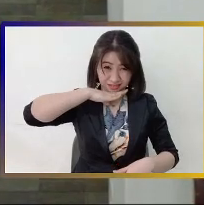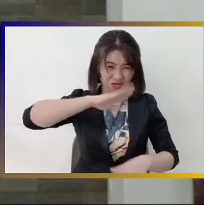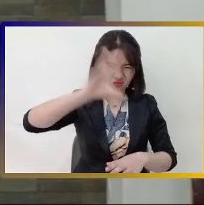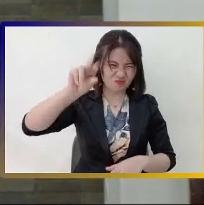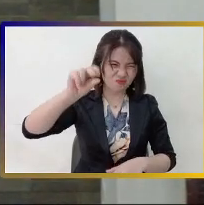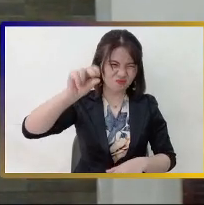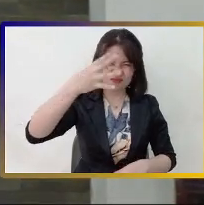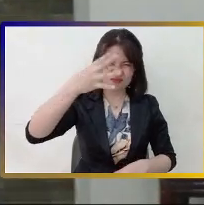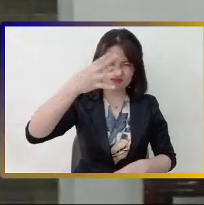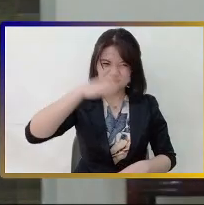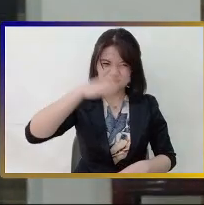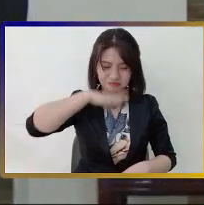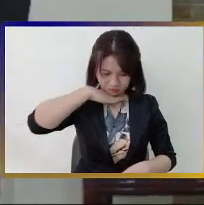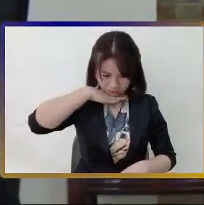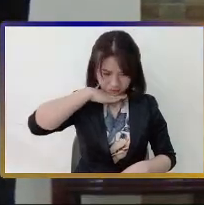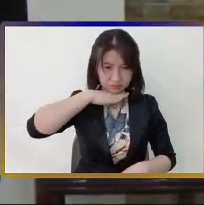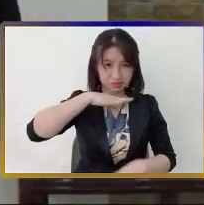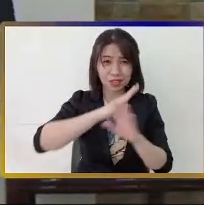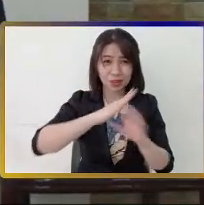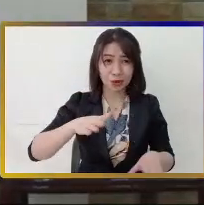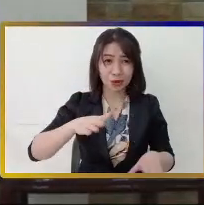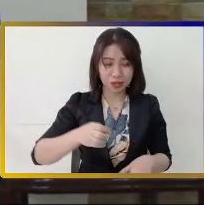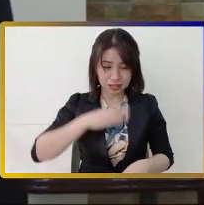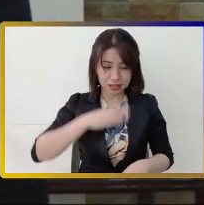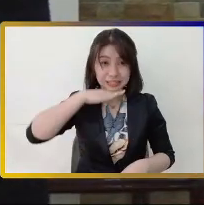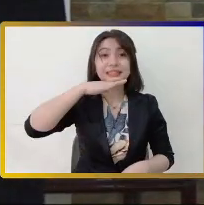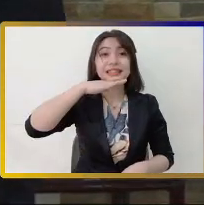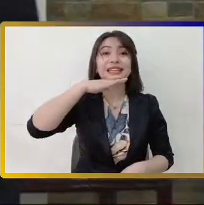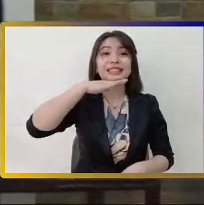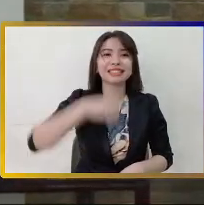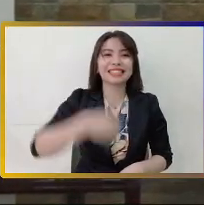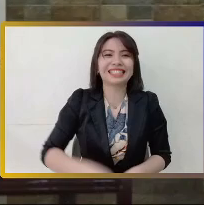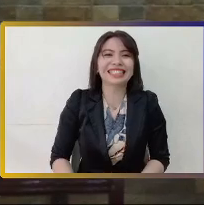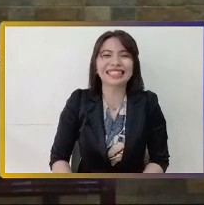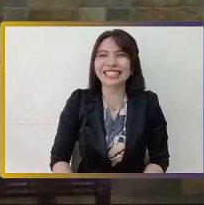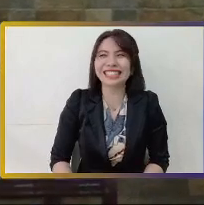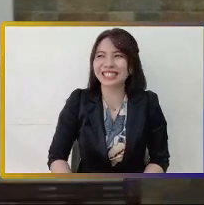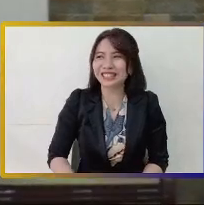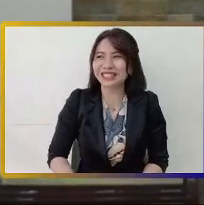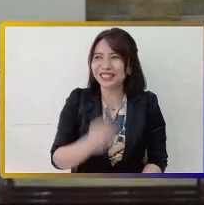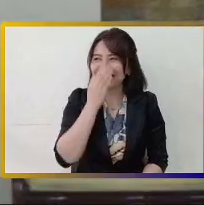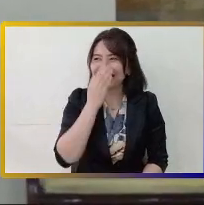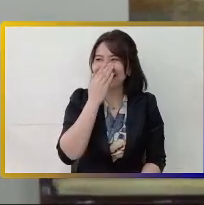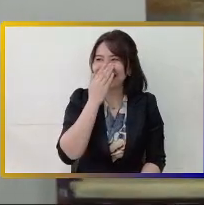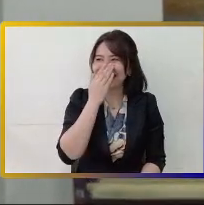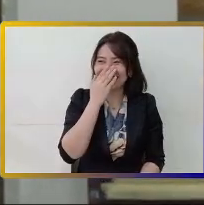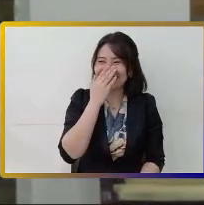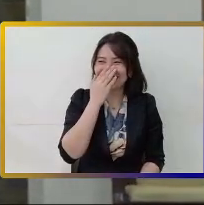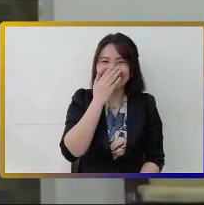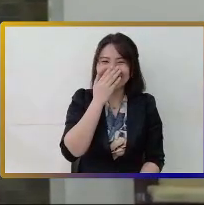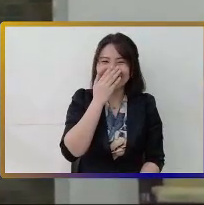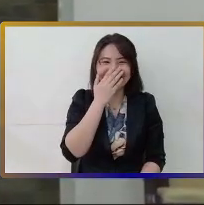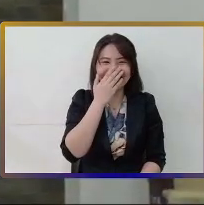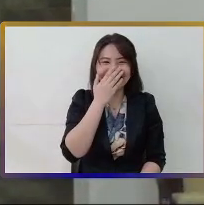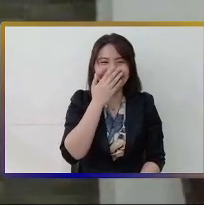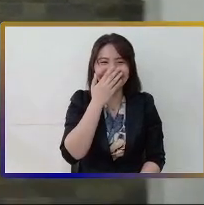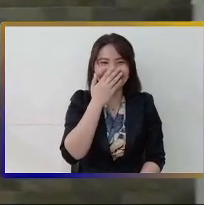Yeah. Alright? Bagamat medyo mahaba yung baba, pero huwag padikitin. Sikaping huwag dumikit.